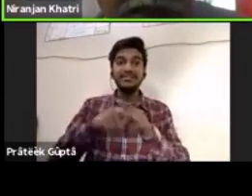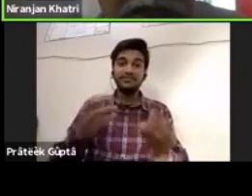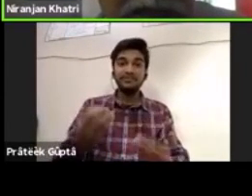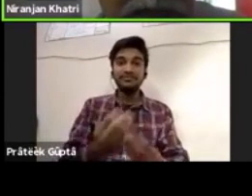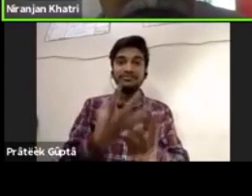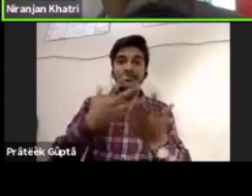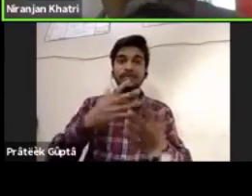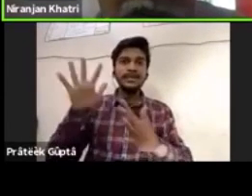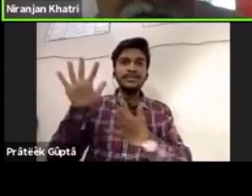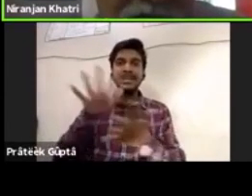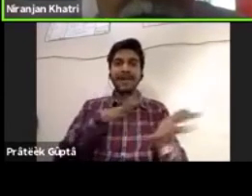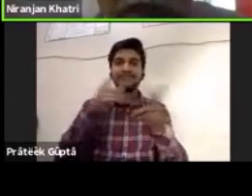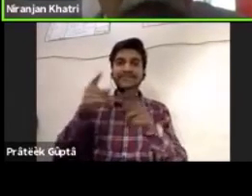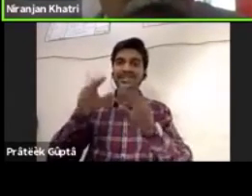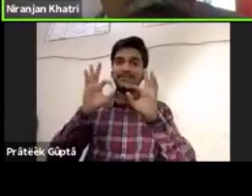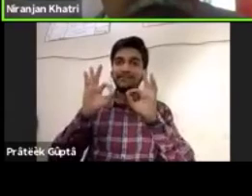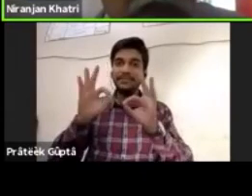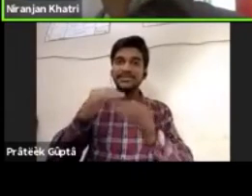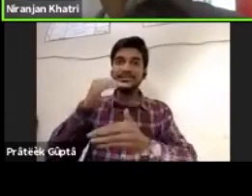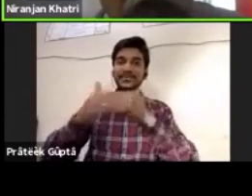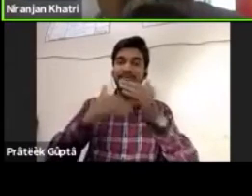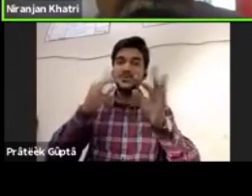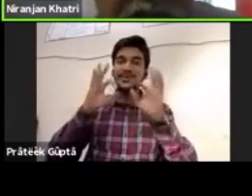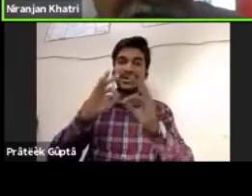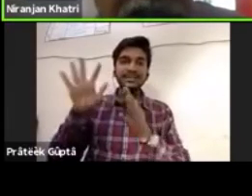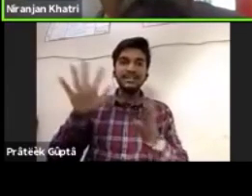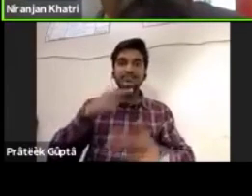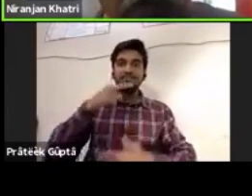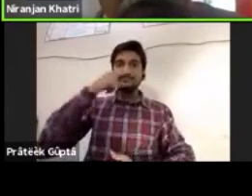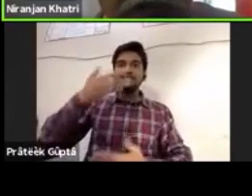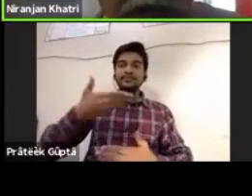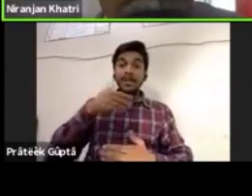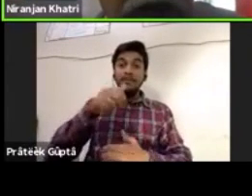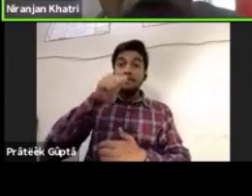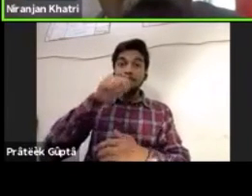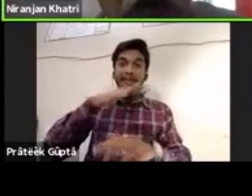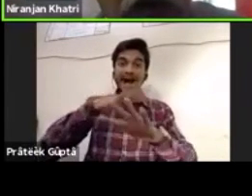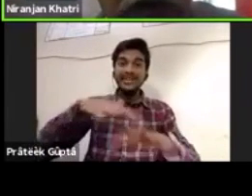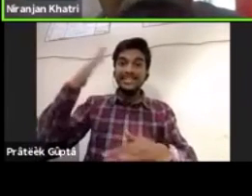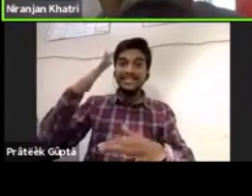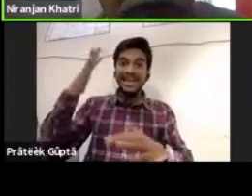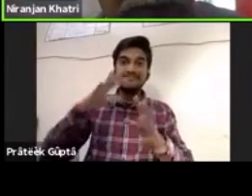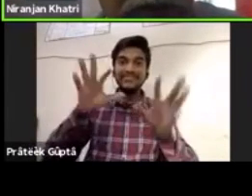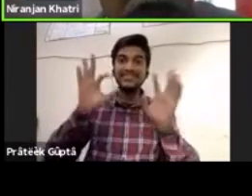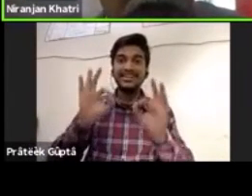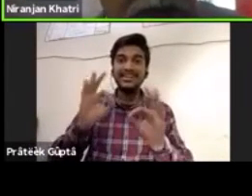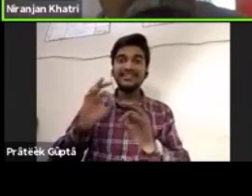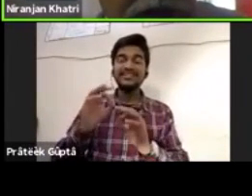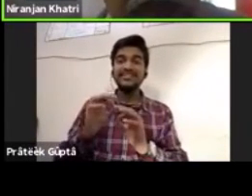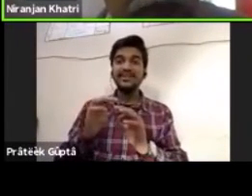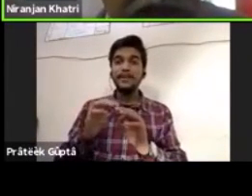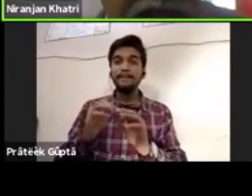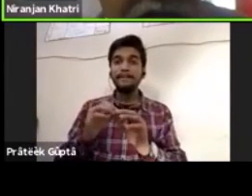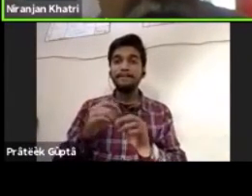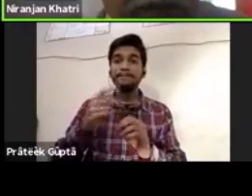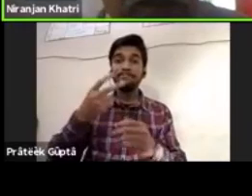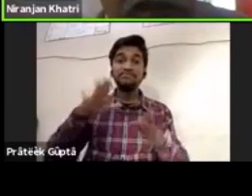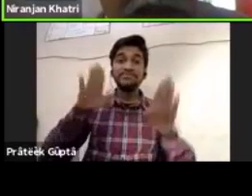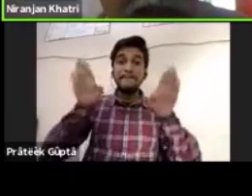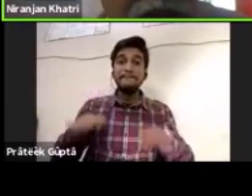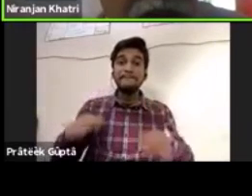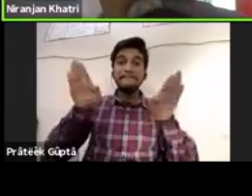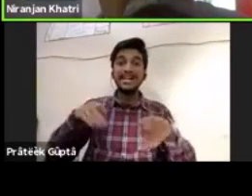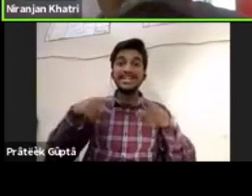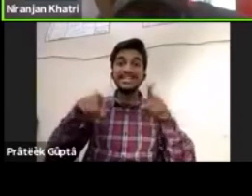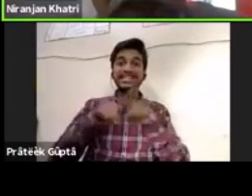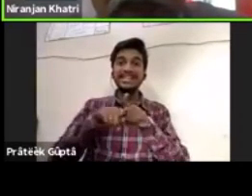अटेंड करेंगे हम, सॉयल बाइंडिंग होगी, वाटर हार्वेस्टिंग नेचुरली होगी, और अगर बर्ड्स और बीज फिर वापस आ